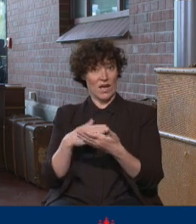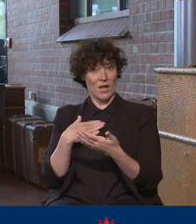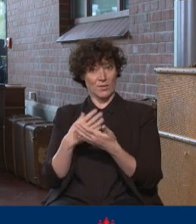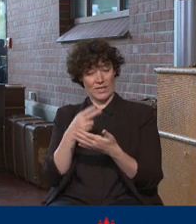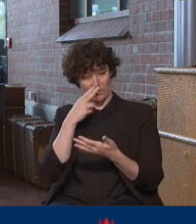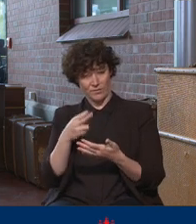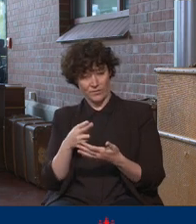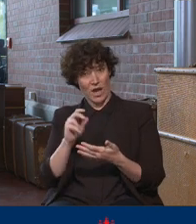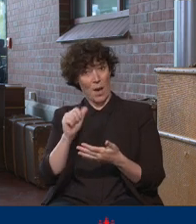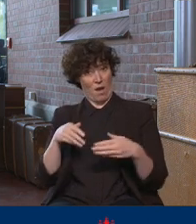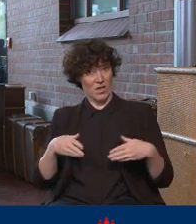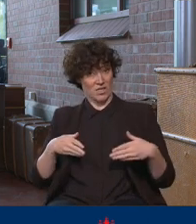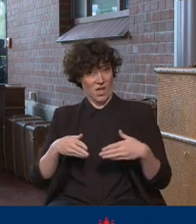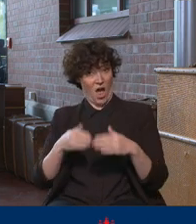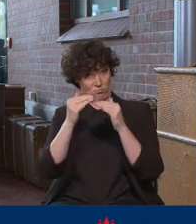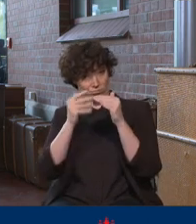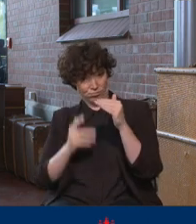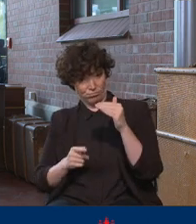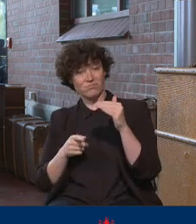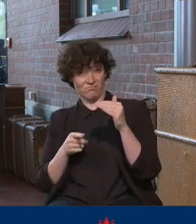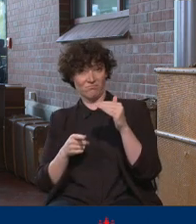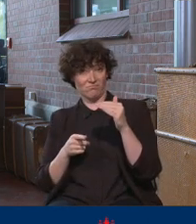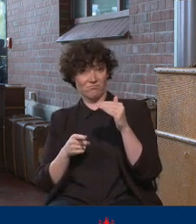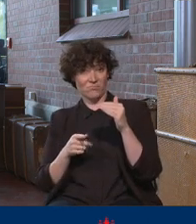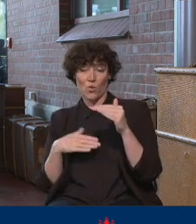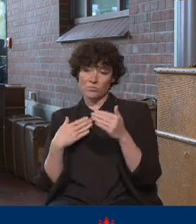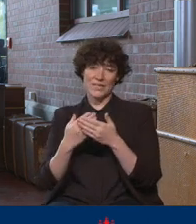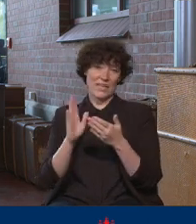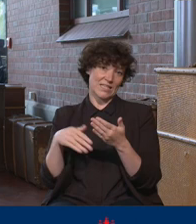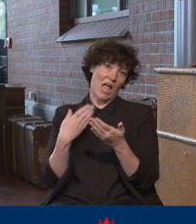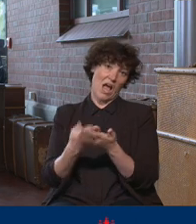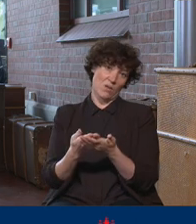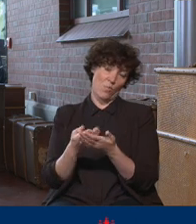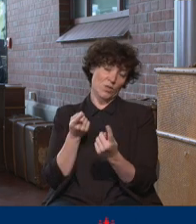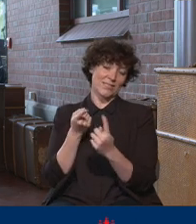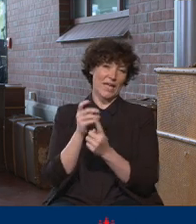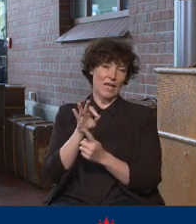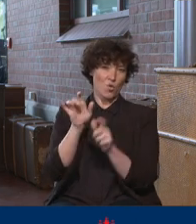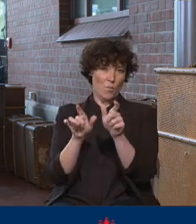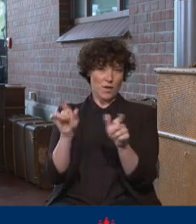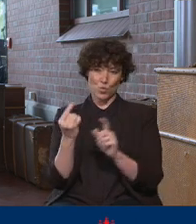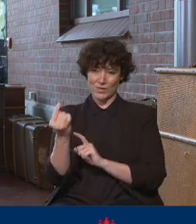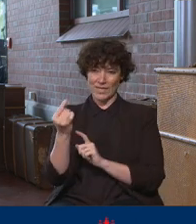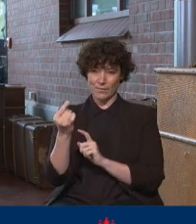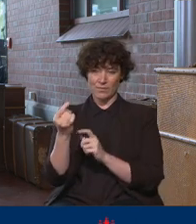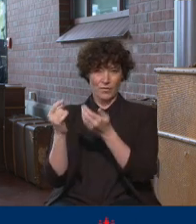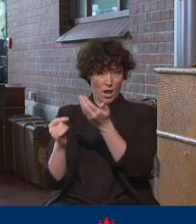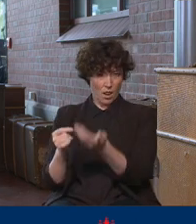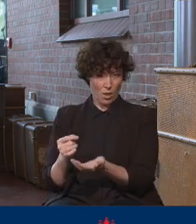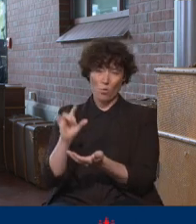sind deswegen auf angebote direkt nahe zu erreichende angebote für die menschen die wenig einkommen haben